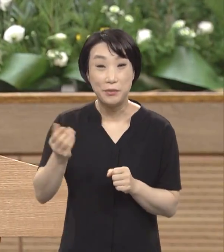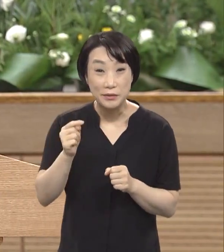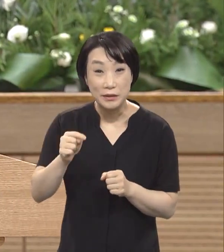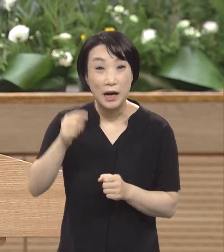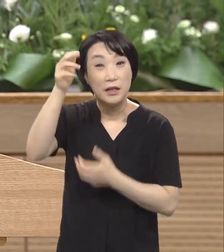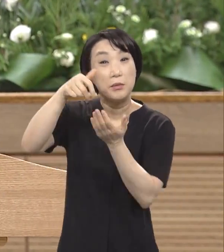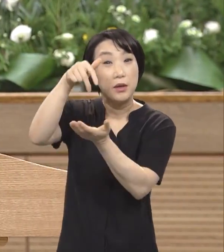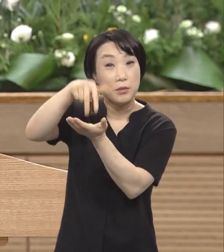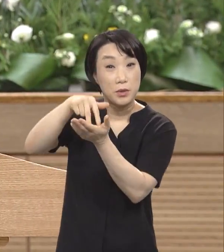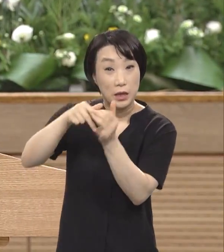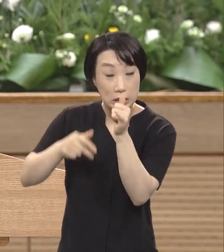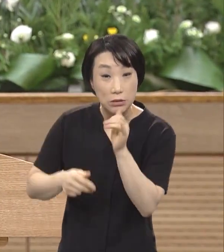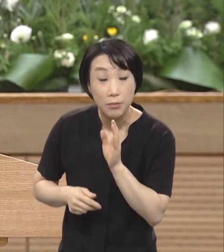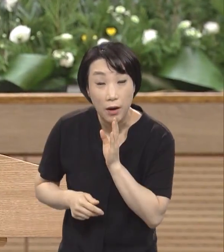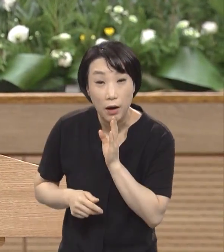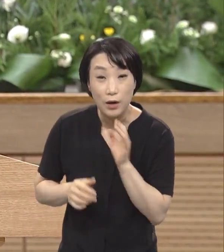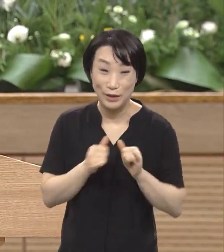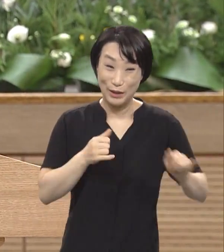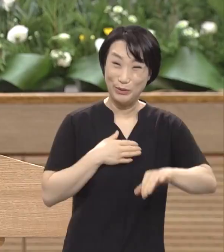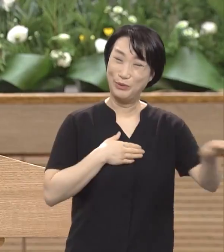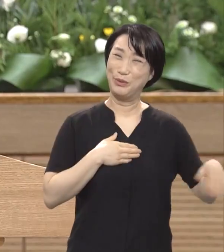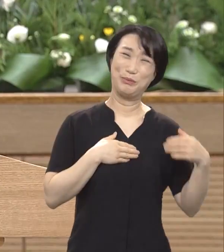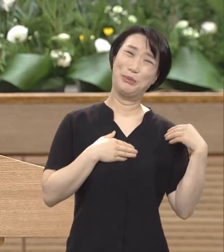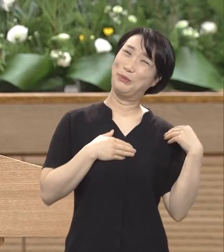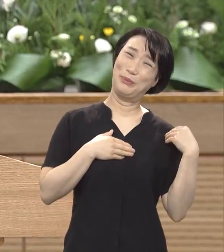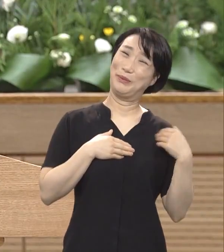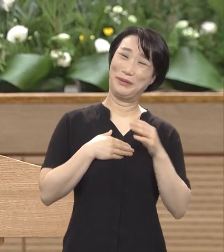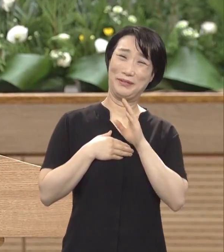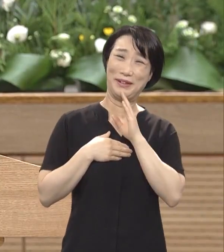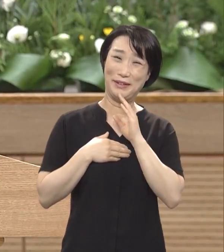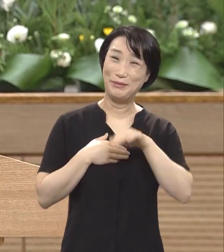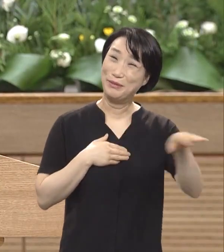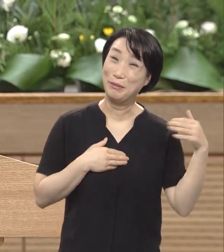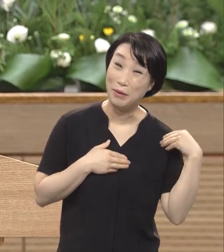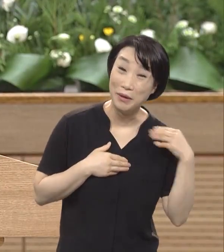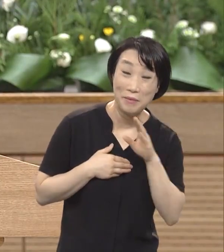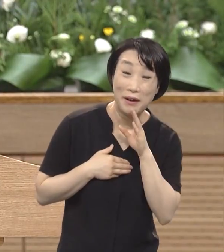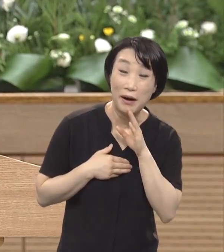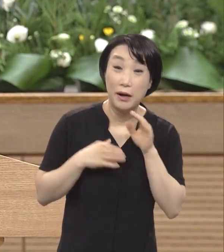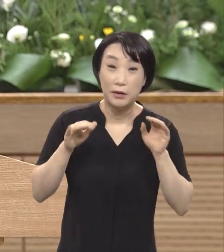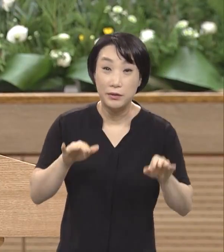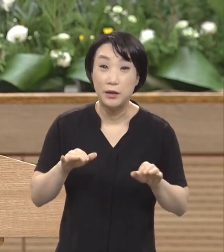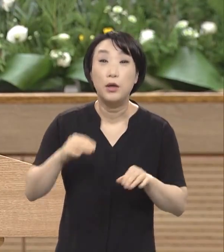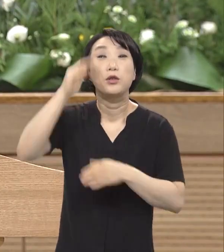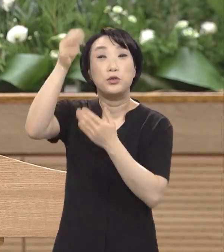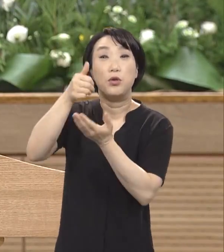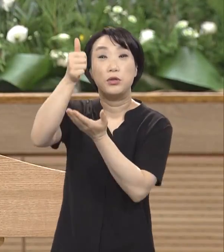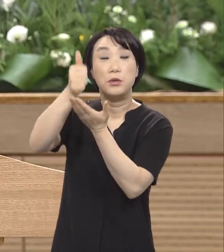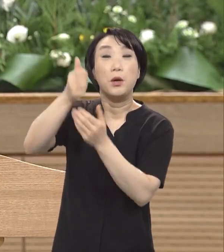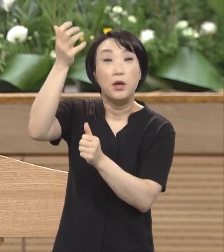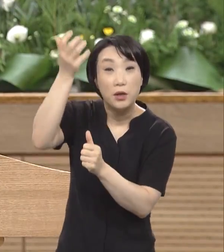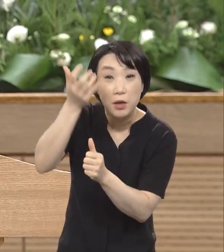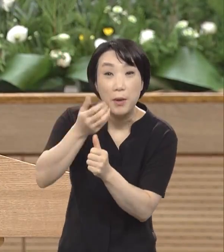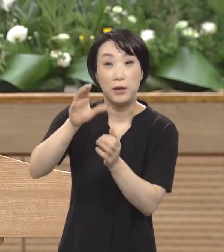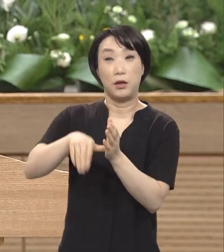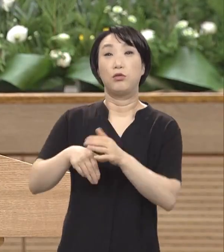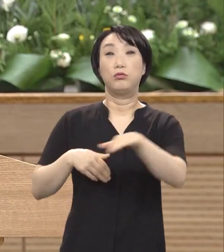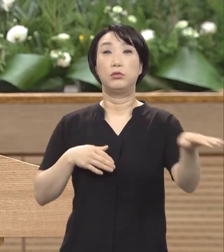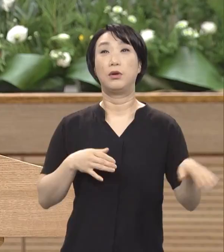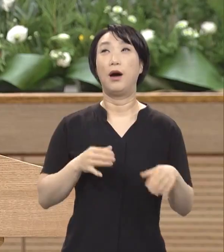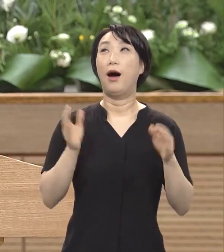사랑의 사정을 우리 인간은 잘 모르거든요. 근데 성령이 임하니까